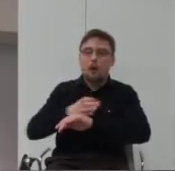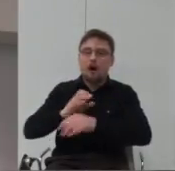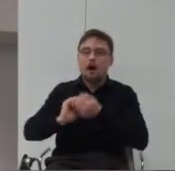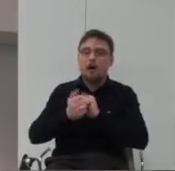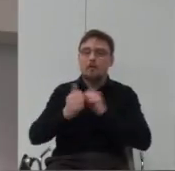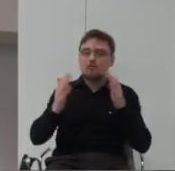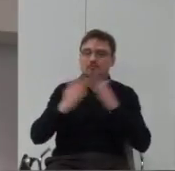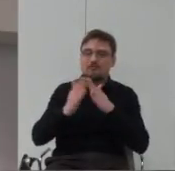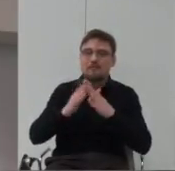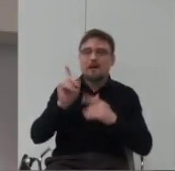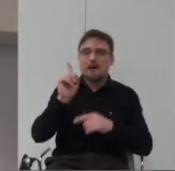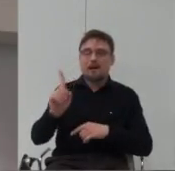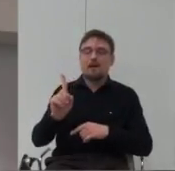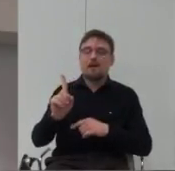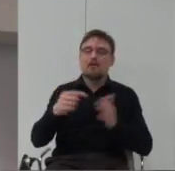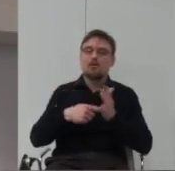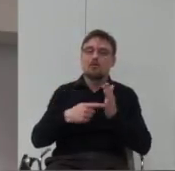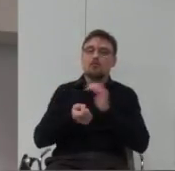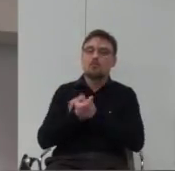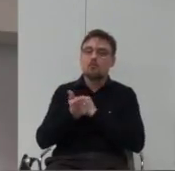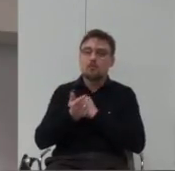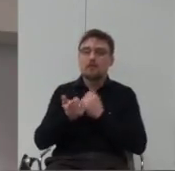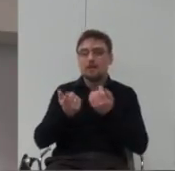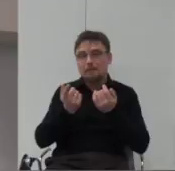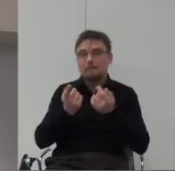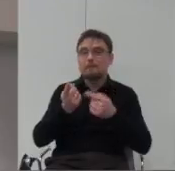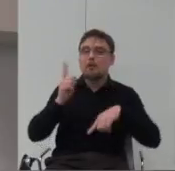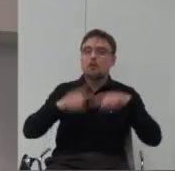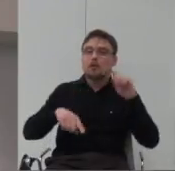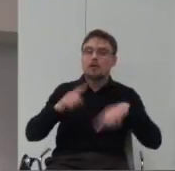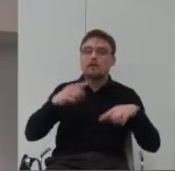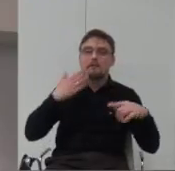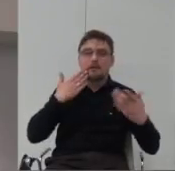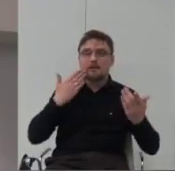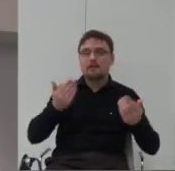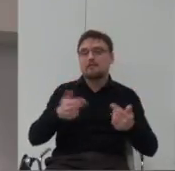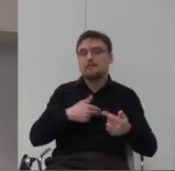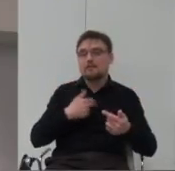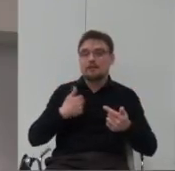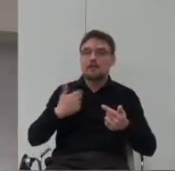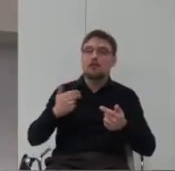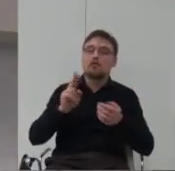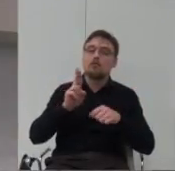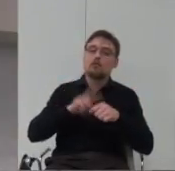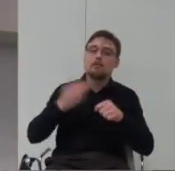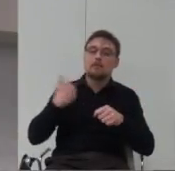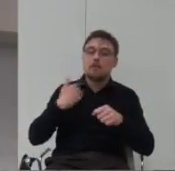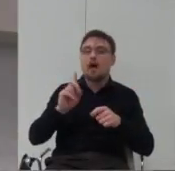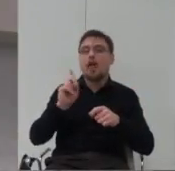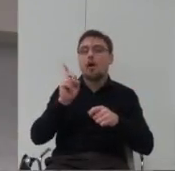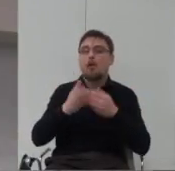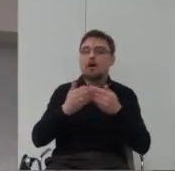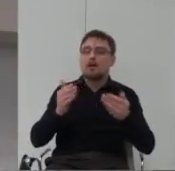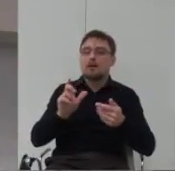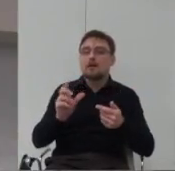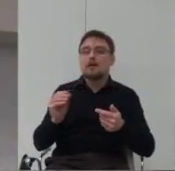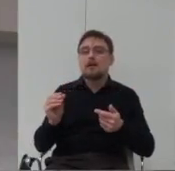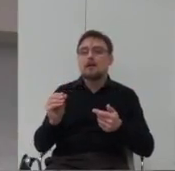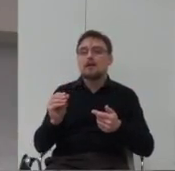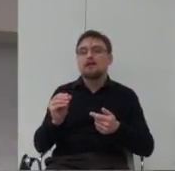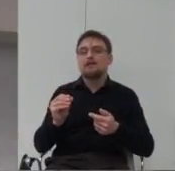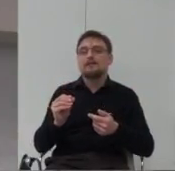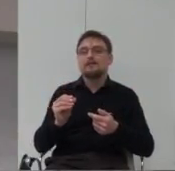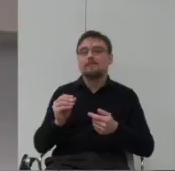z tych naszych niewykończonych domów czy osiedli również, natomiast tam to jest efekt tej też planowej